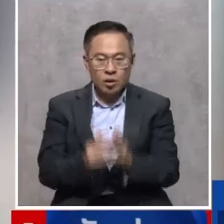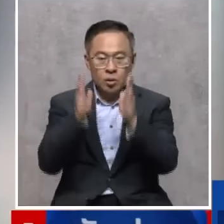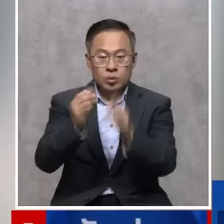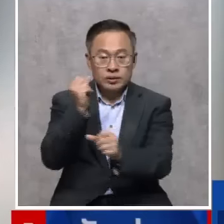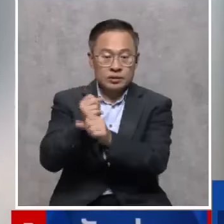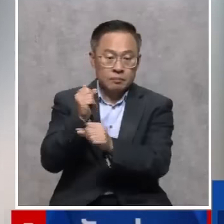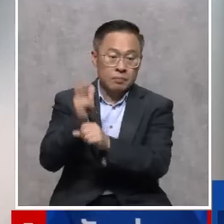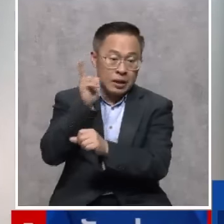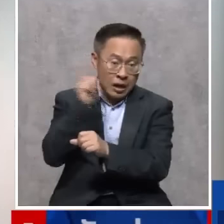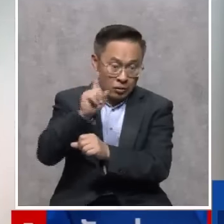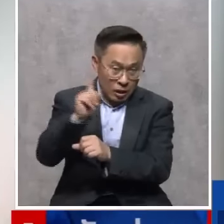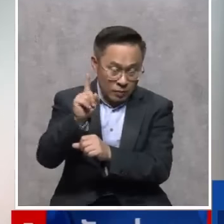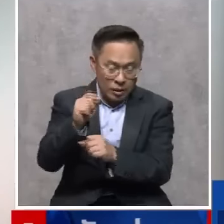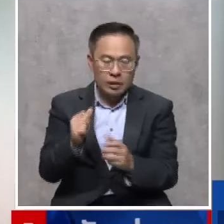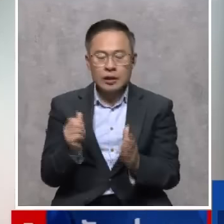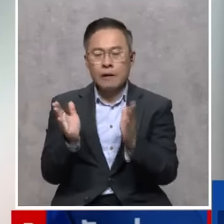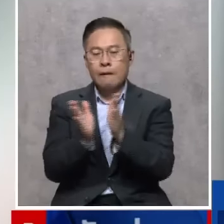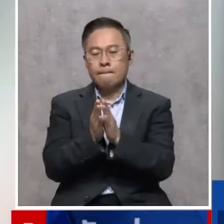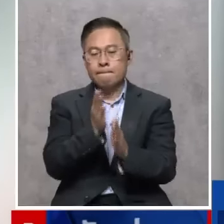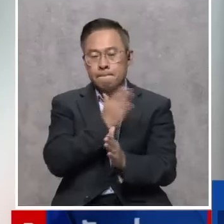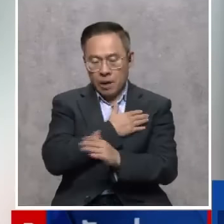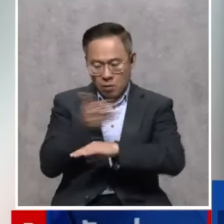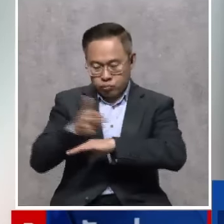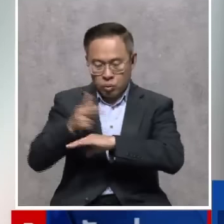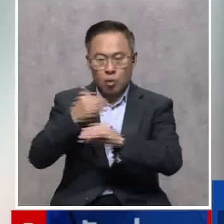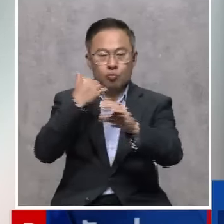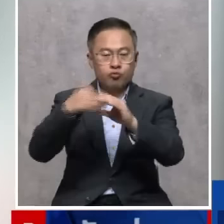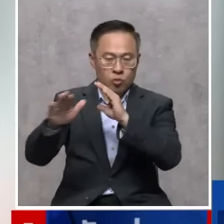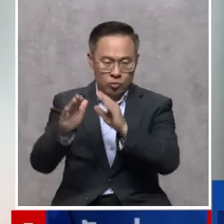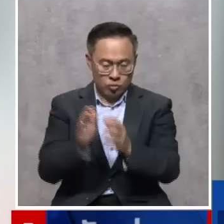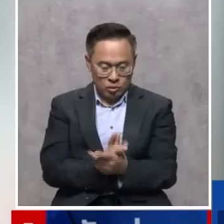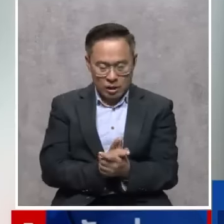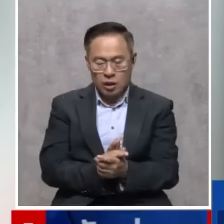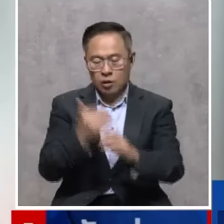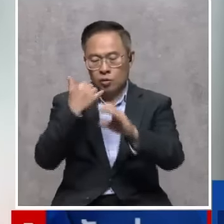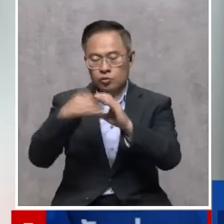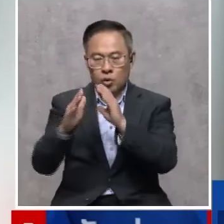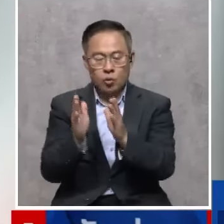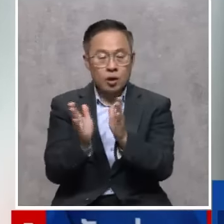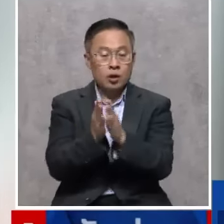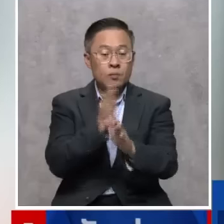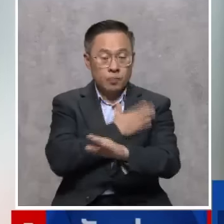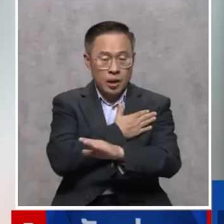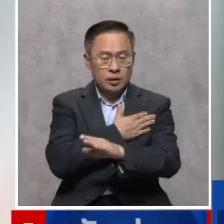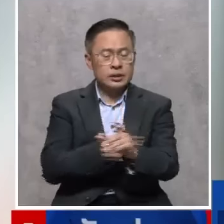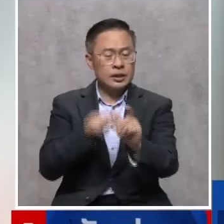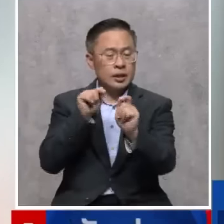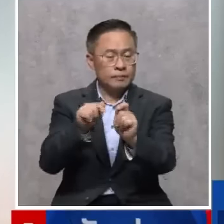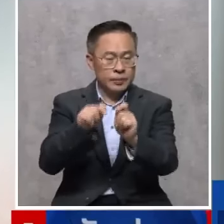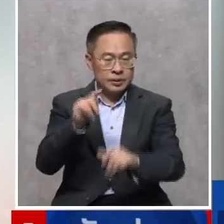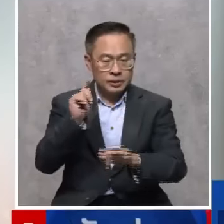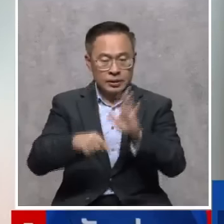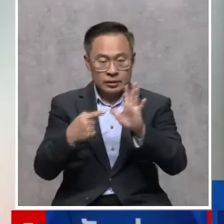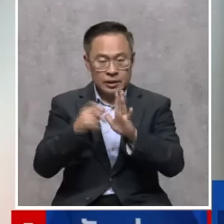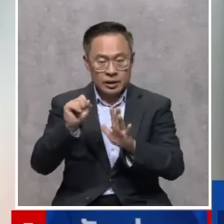ราได้รับคลิปจากเพจพลเมืองดีนะคะว่ามีพระภิกษุสงฆ์วัดแห่งหนึ่งในตำบลดอนตะโกอําเภอท่าศาลา